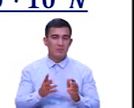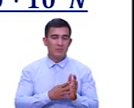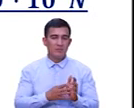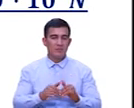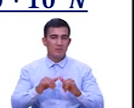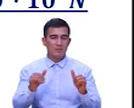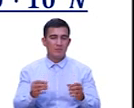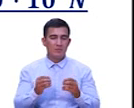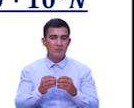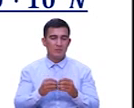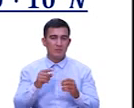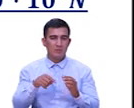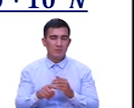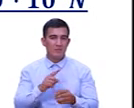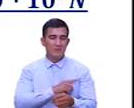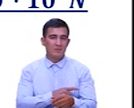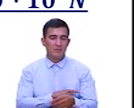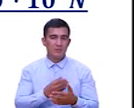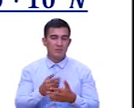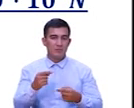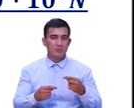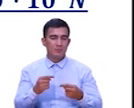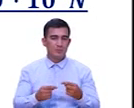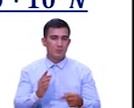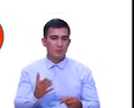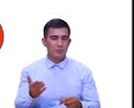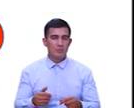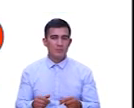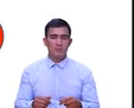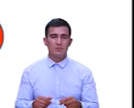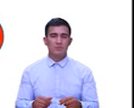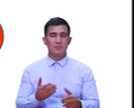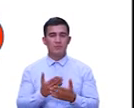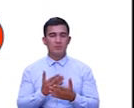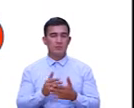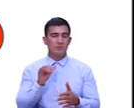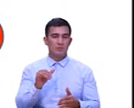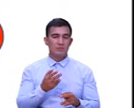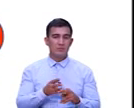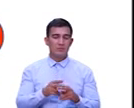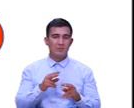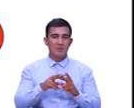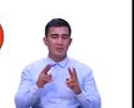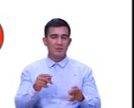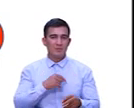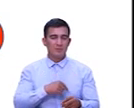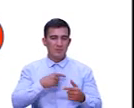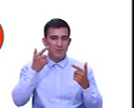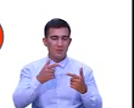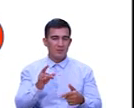ko'paytirilgan 10^9 newton kuch bilan ta'sirlashar ekan. Demak, ikkita bir xil ishorali zaryadni